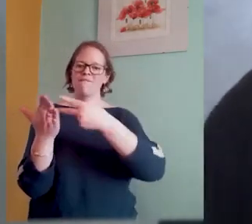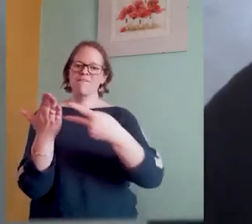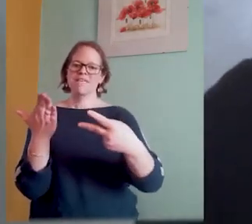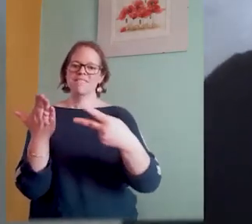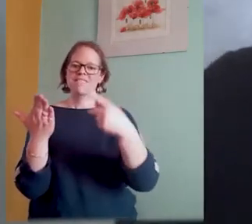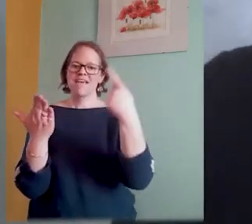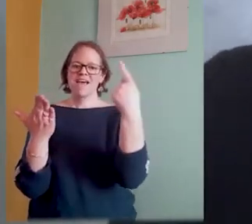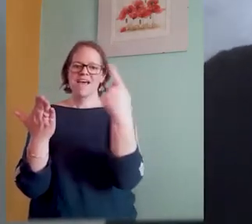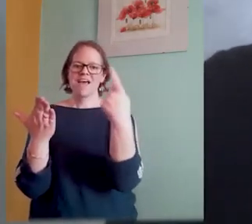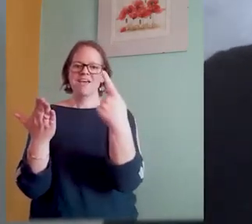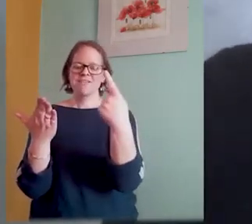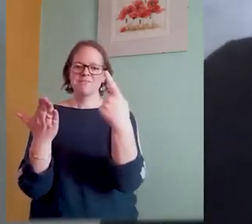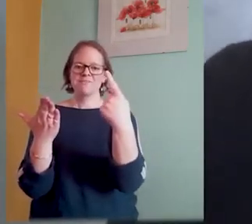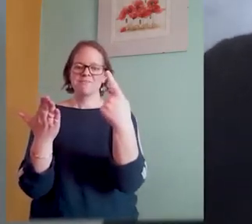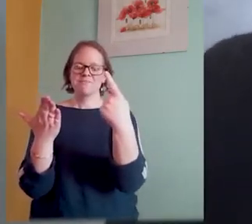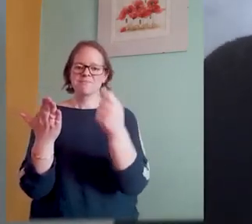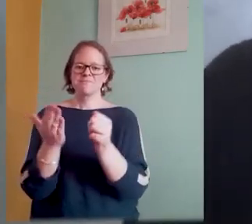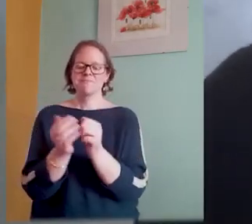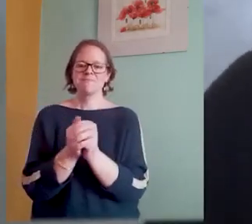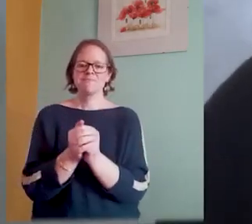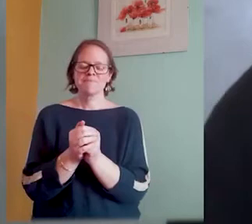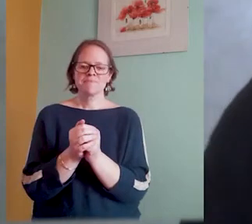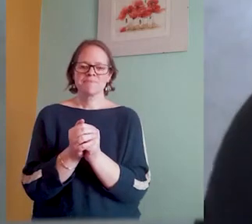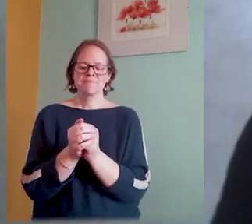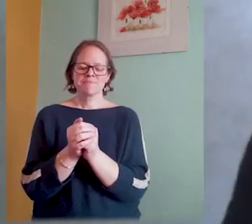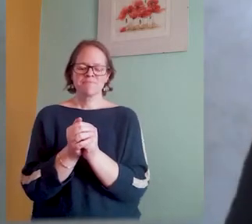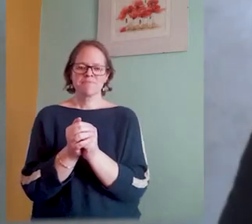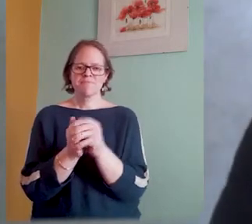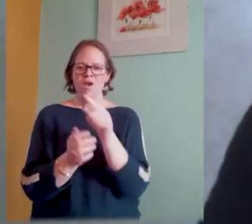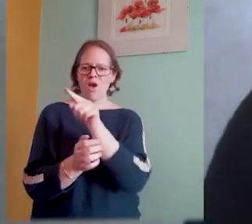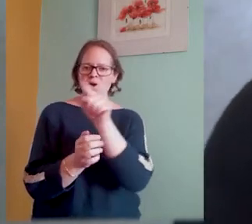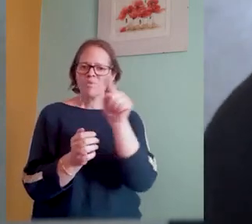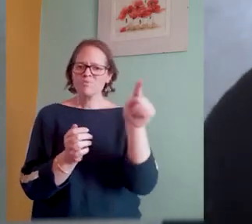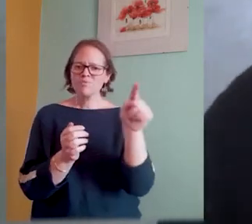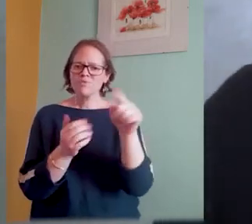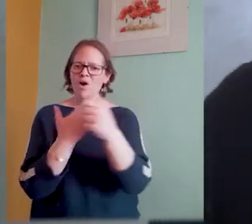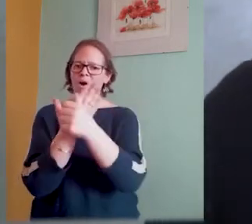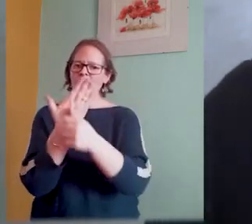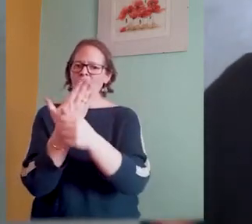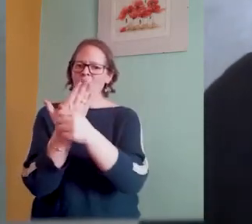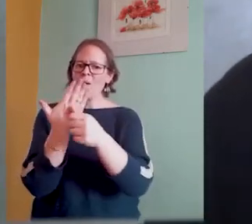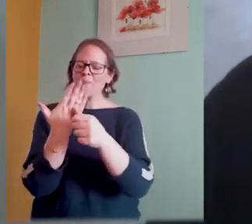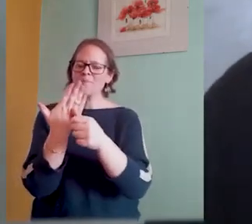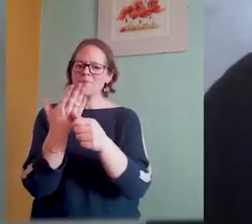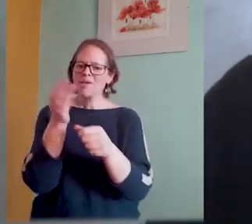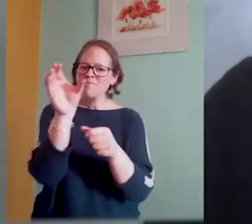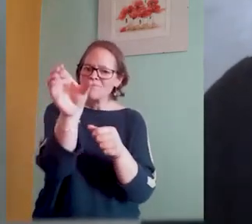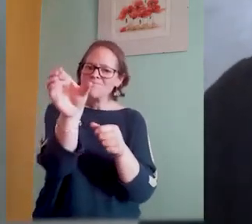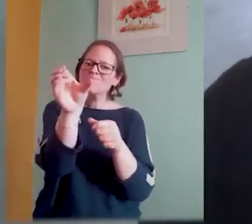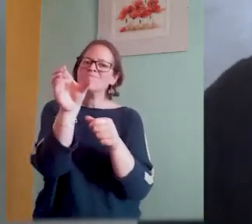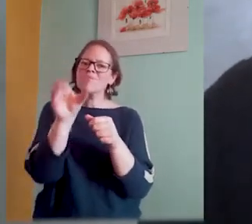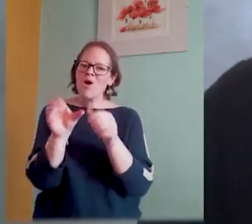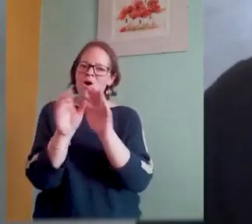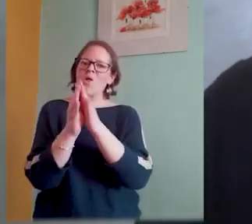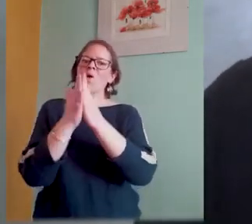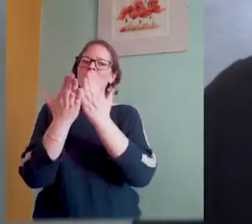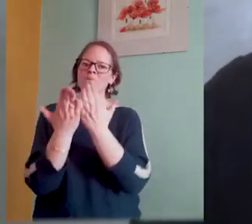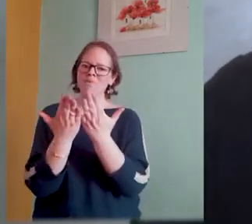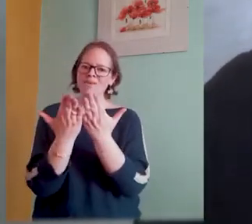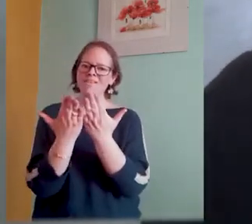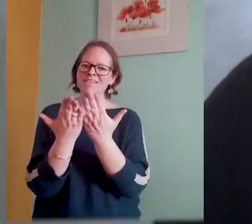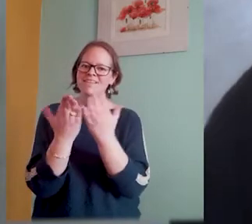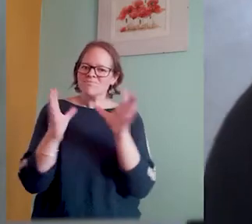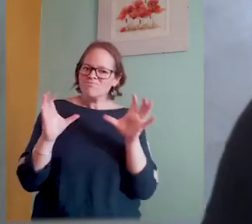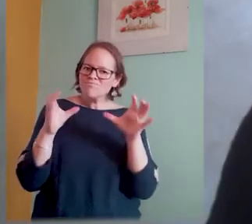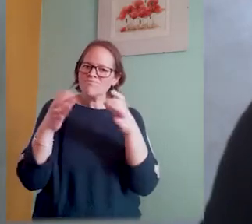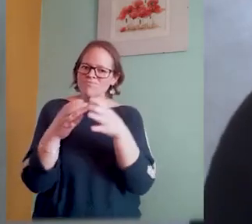Bible ensemble, le psaume 98, verset 1. Je laisse un peu de temps, c'est important qu'on lise ensemble ce passage-là.